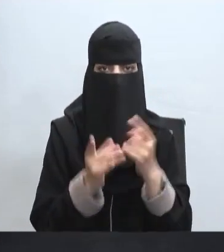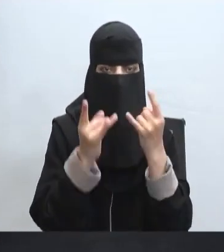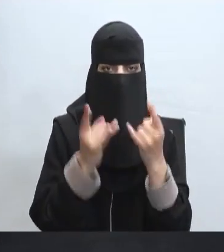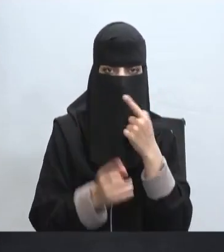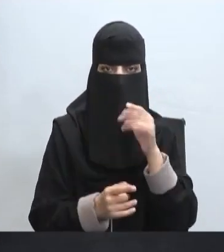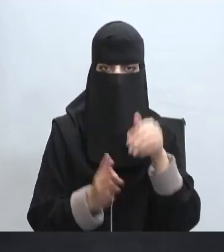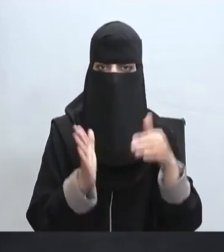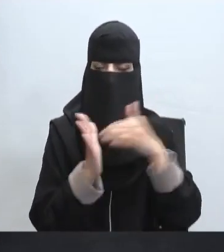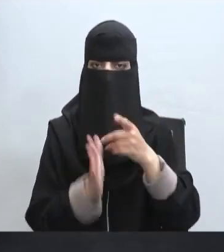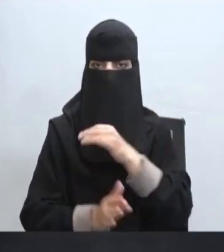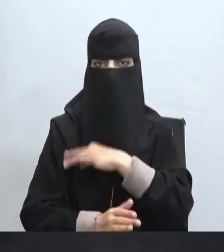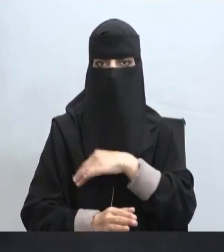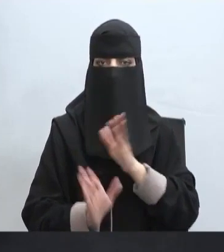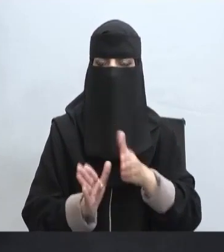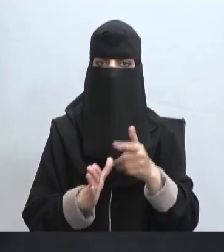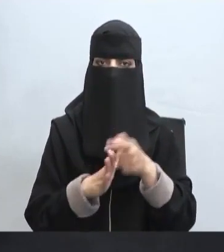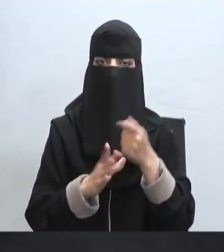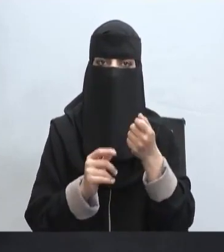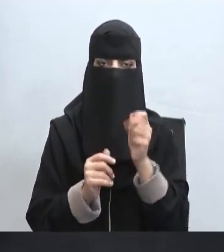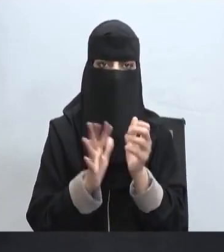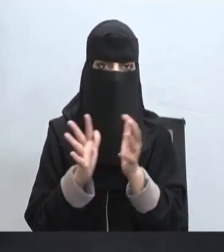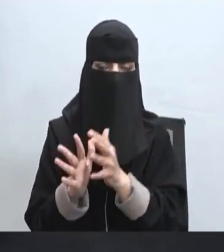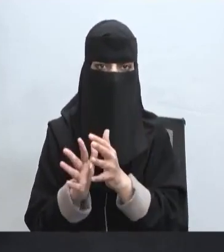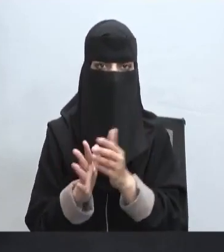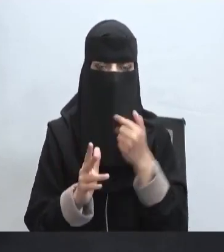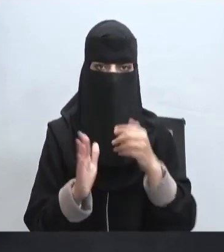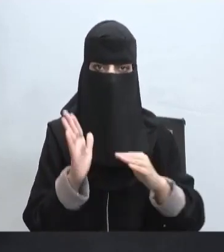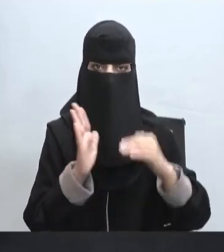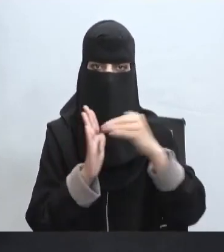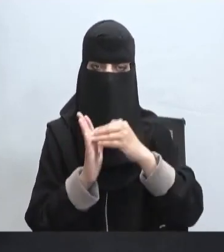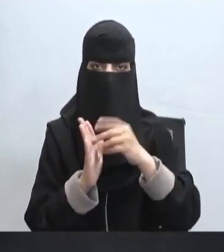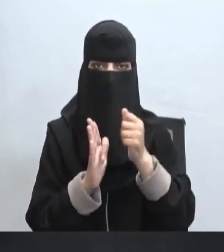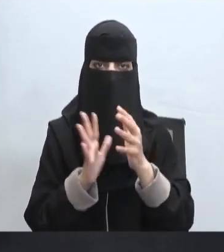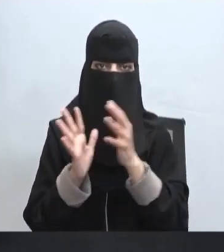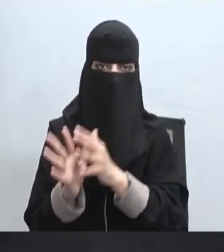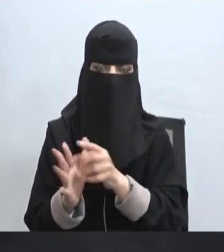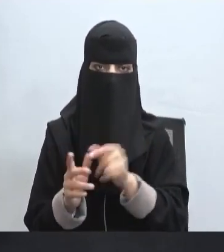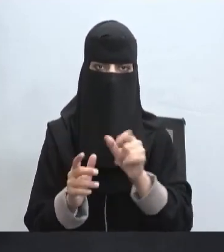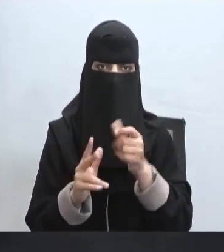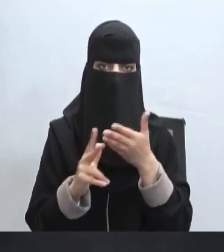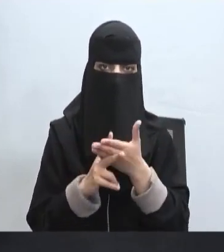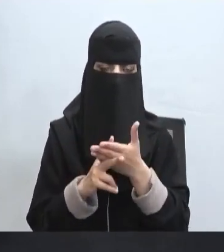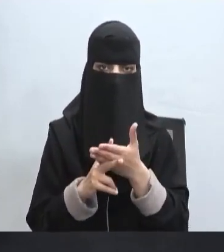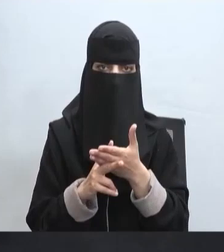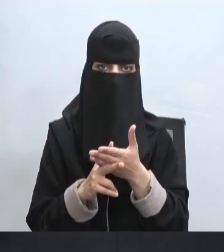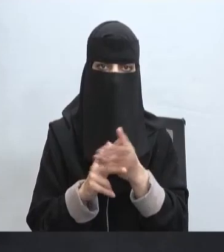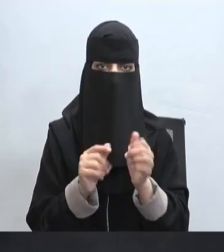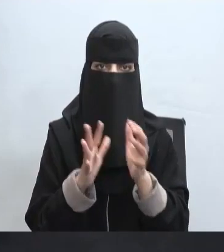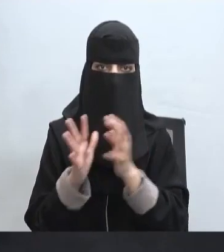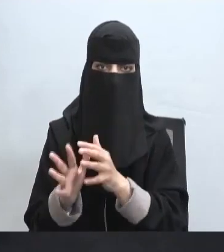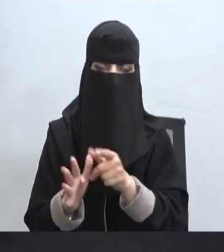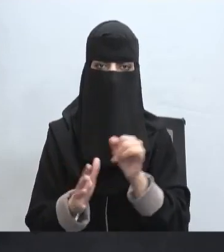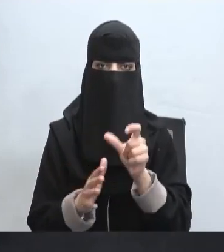تستفيد اكبر استفاده من المال الذي يحقق لك او المال الذي من خلاله ياتيك الدخل الذي